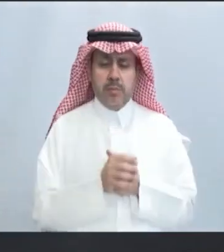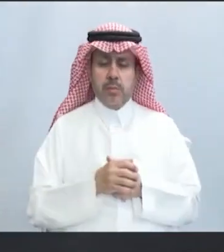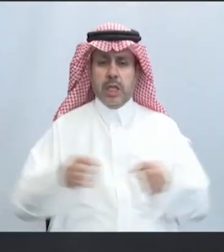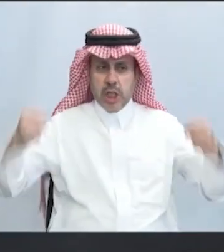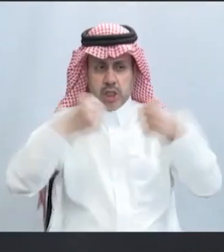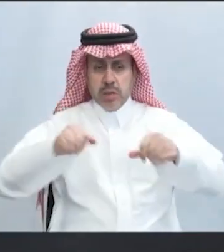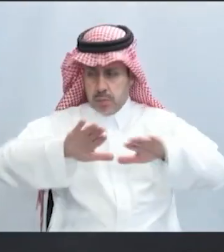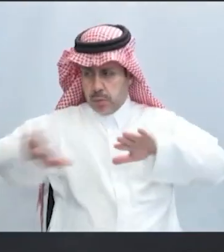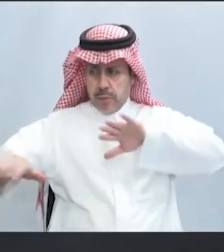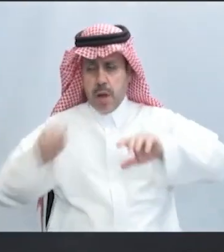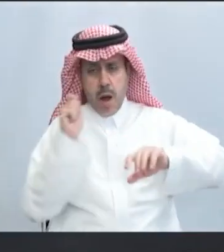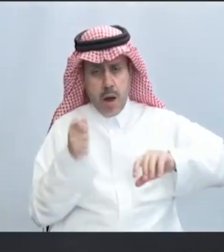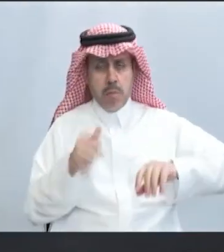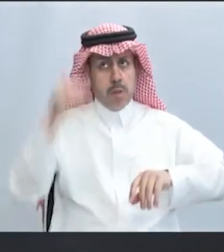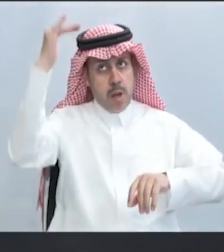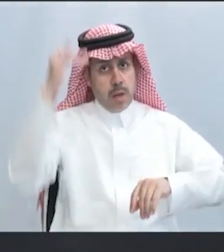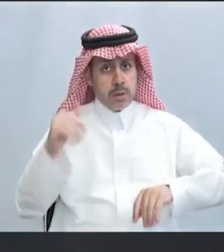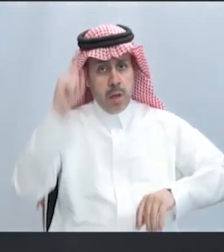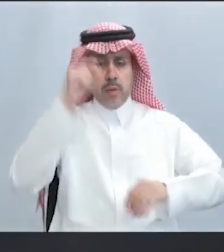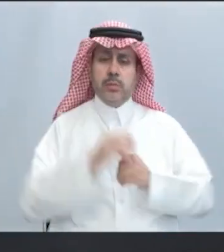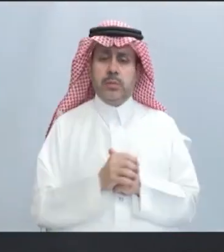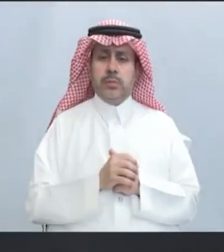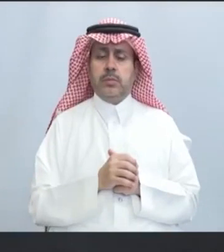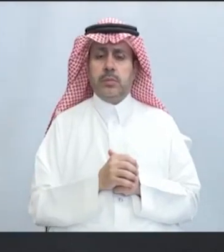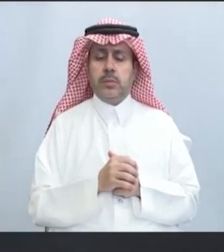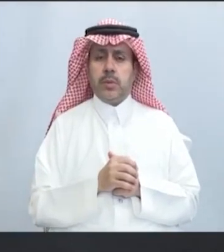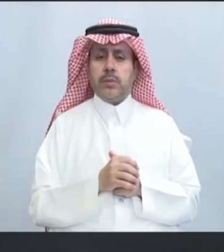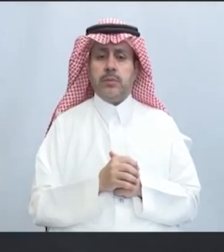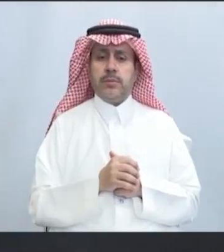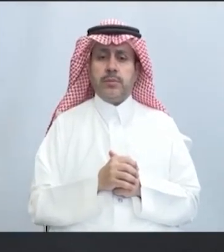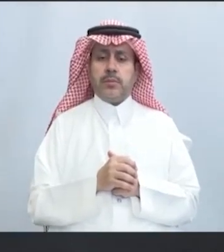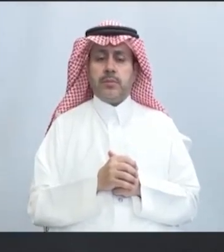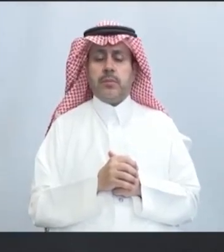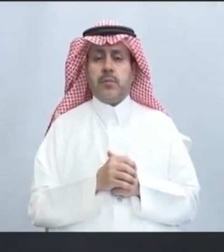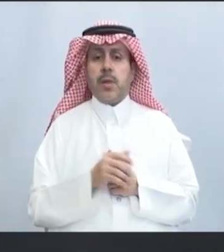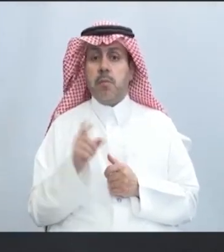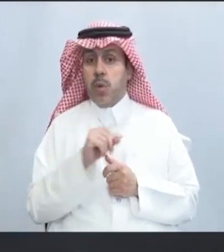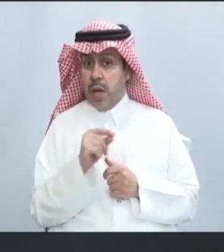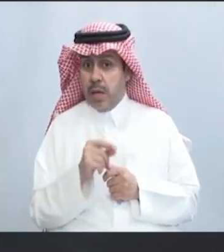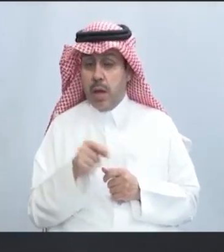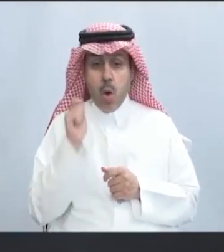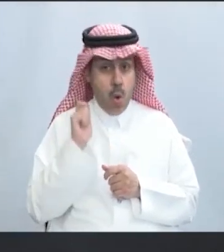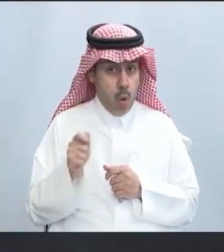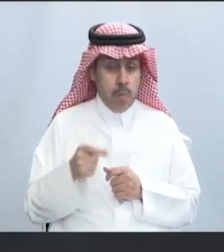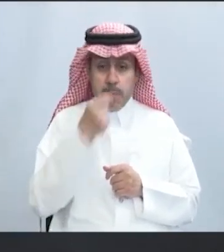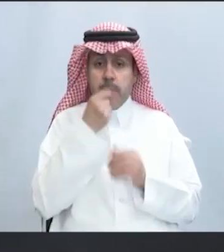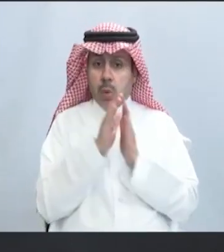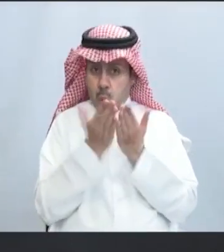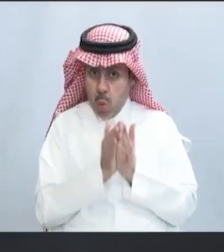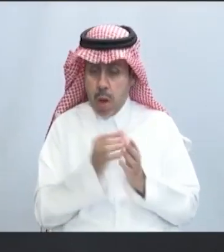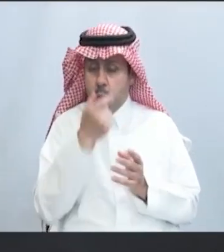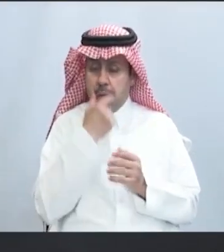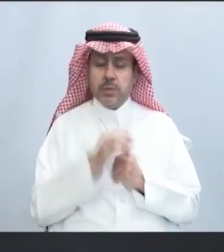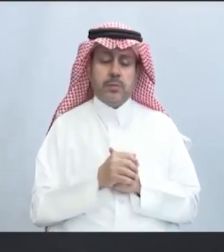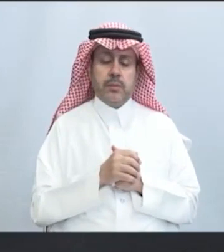للنزاع بين الناس فالحكم والفصل في المنازعات بين الناس هو من قال الله وقال رسوله صلى الله عليه